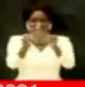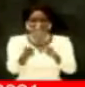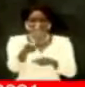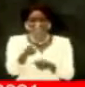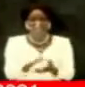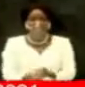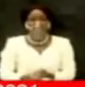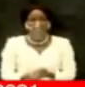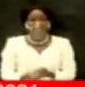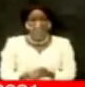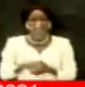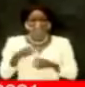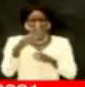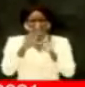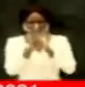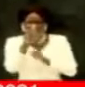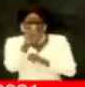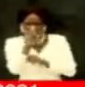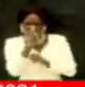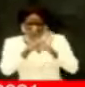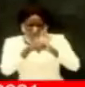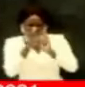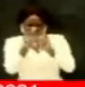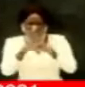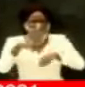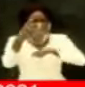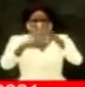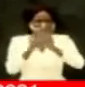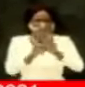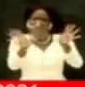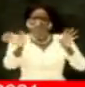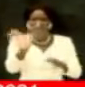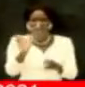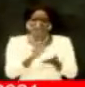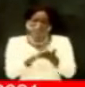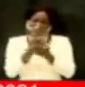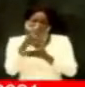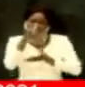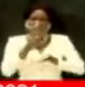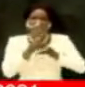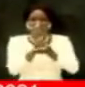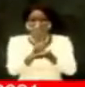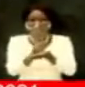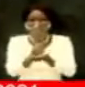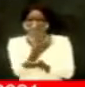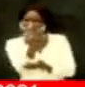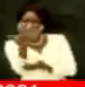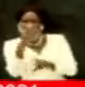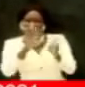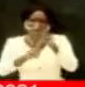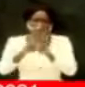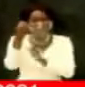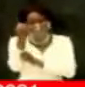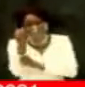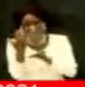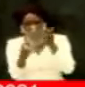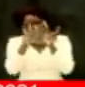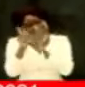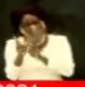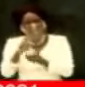kameneka kasafale kuti ndithu mafigazi atsike komanso ndalimbikisa Malawi